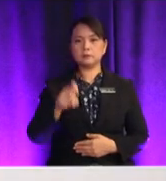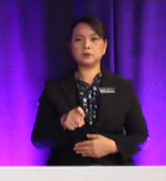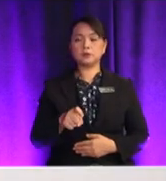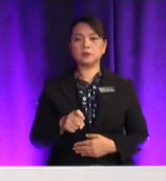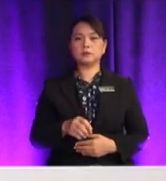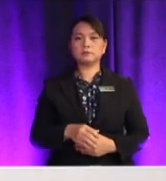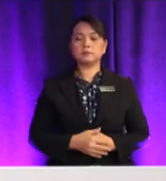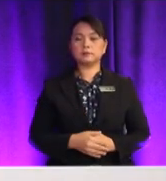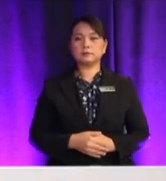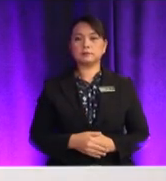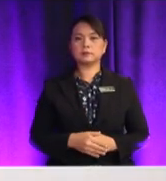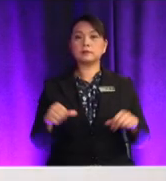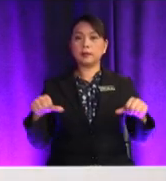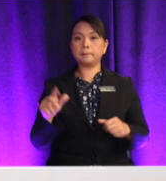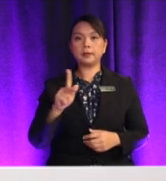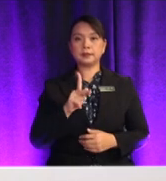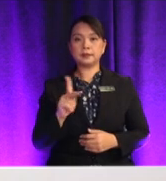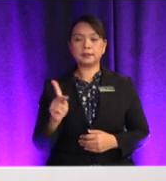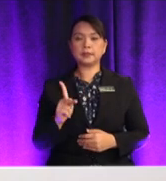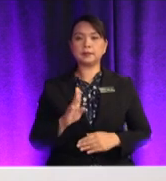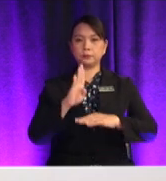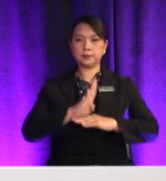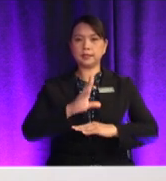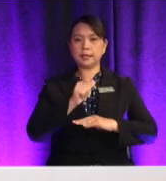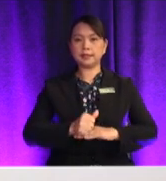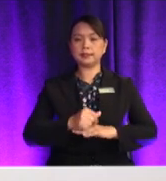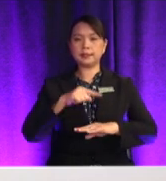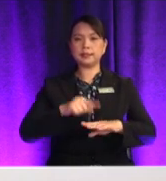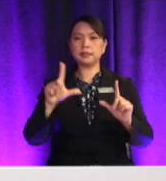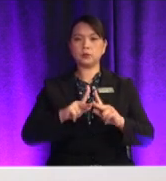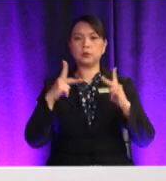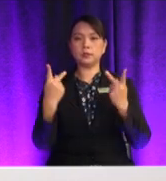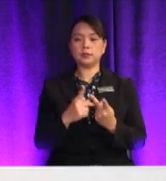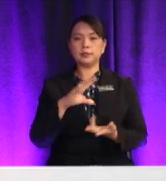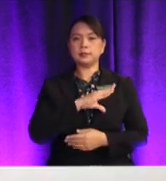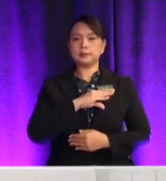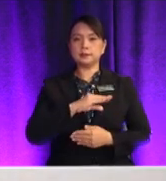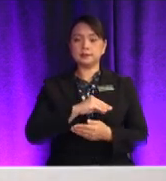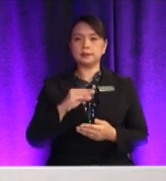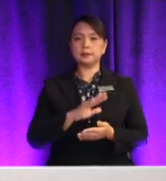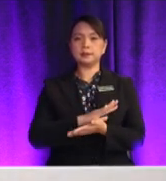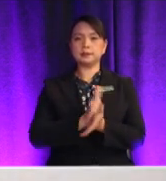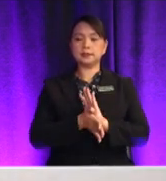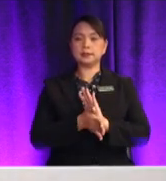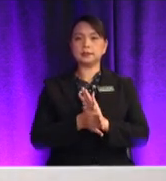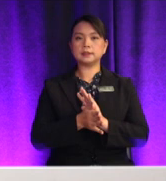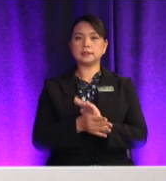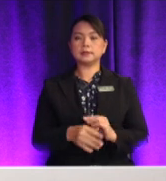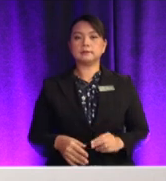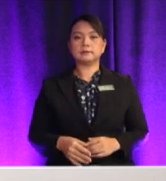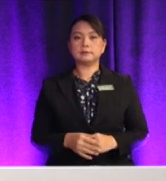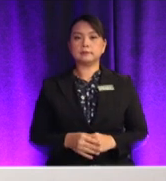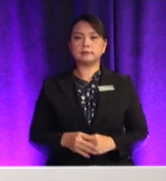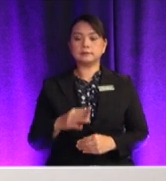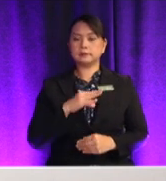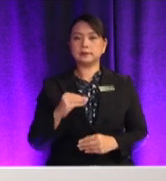adat dan budaya dalam keluarga. Oleh itu, kesedaran tentang pentingnya adat dan budaya dalam keluarga dapat diterapkan.